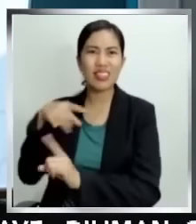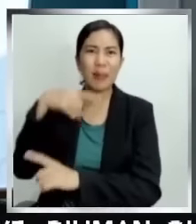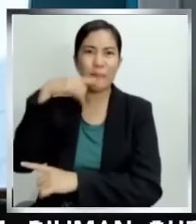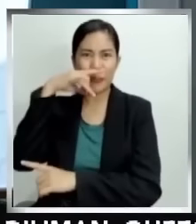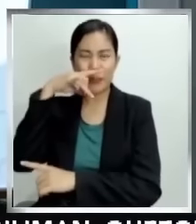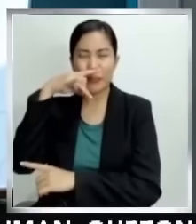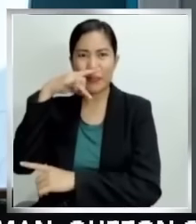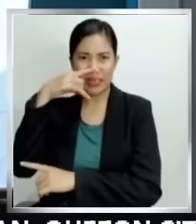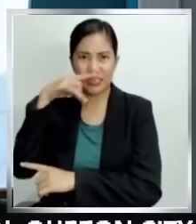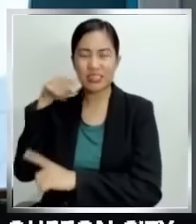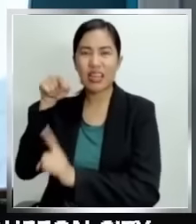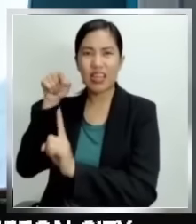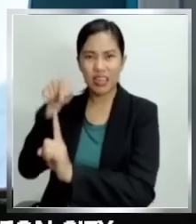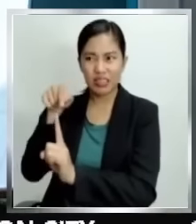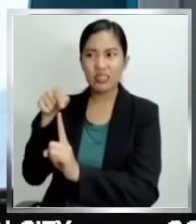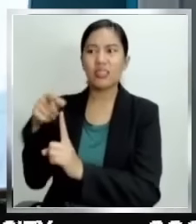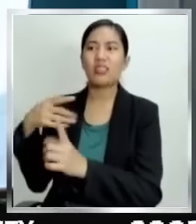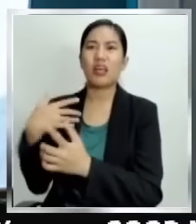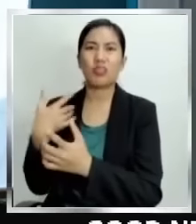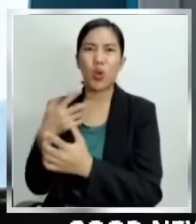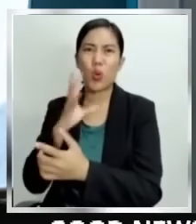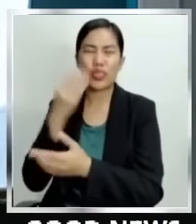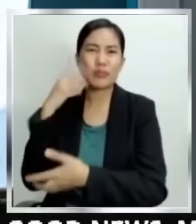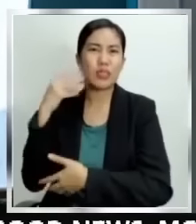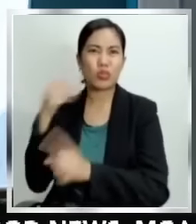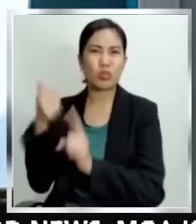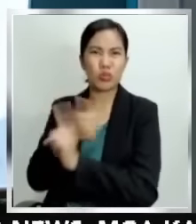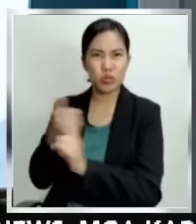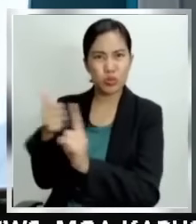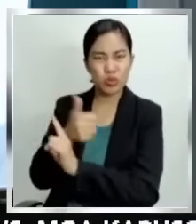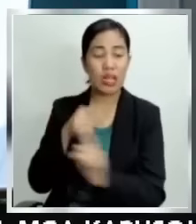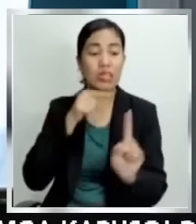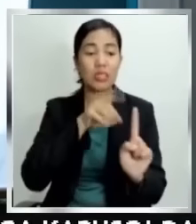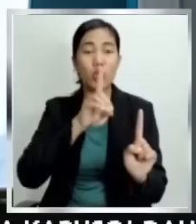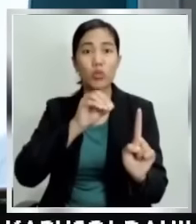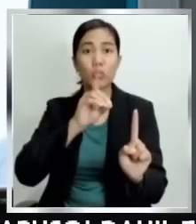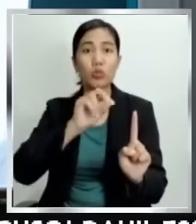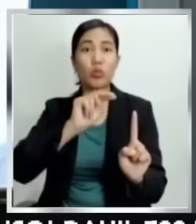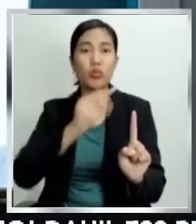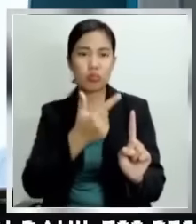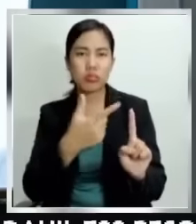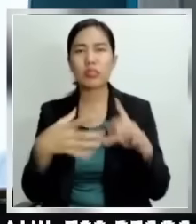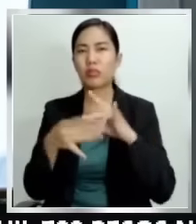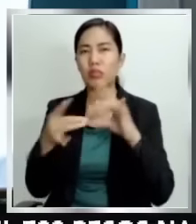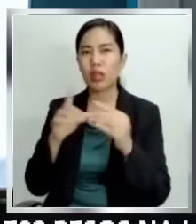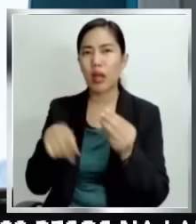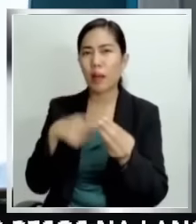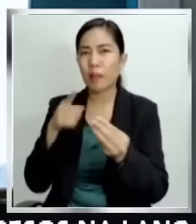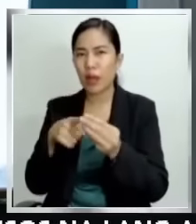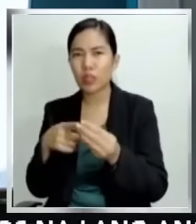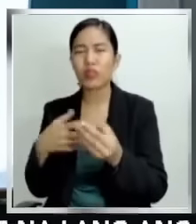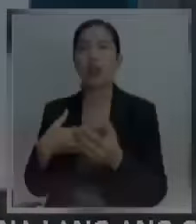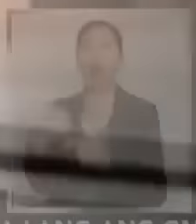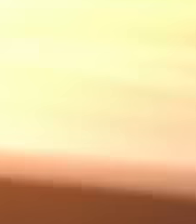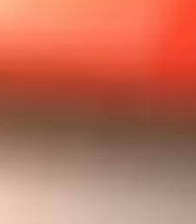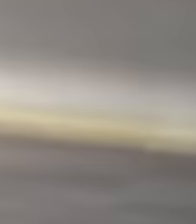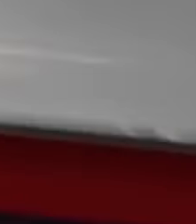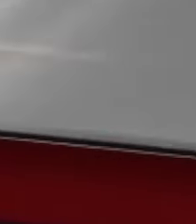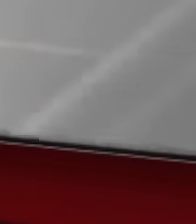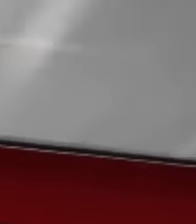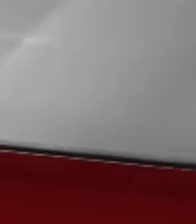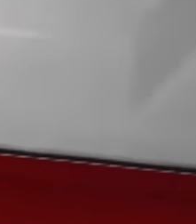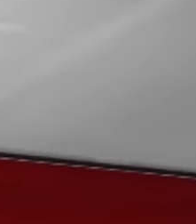ang naranasang paumaril at ang mga pagmamalupit na sinapit ni Elvira mula sa amo. Narito ang aking eksklusibong